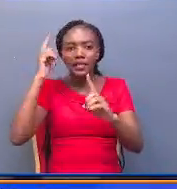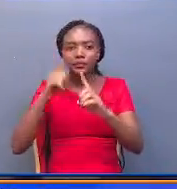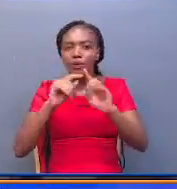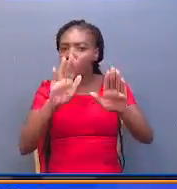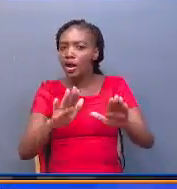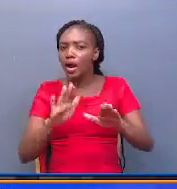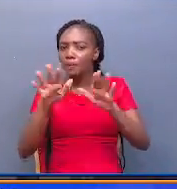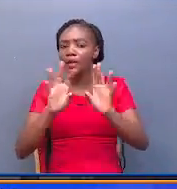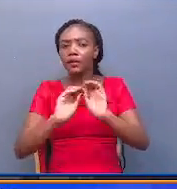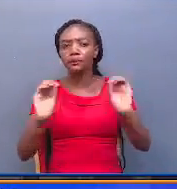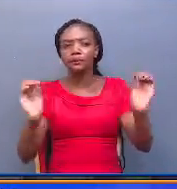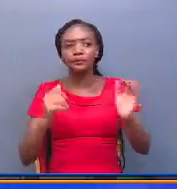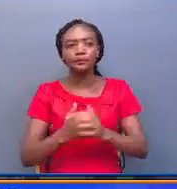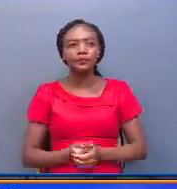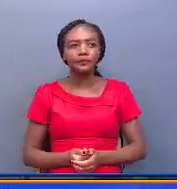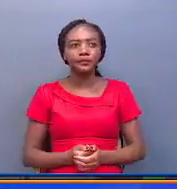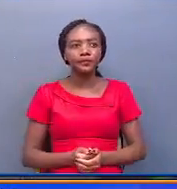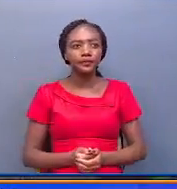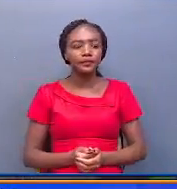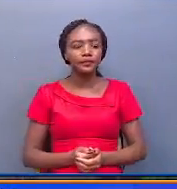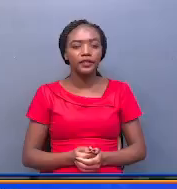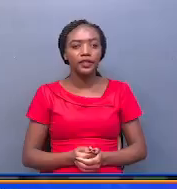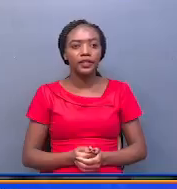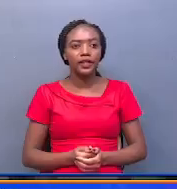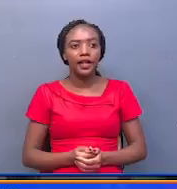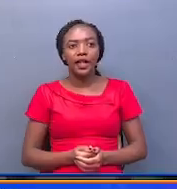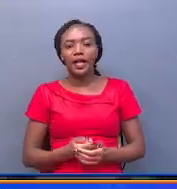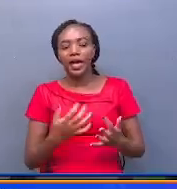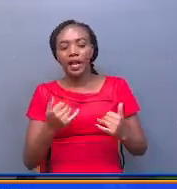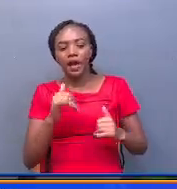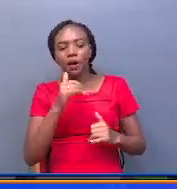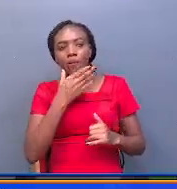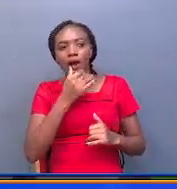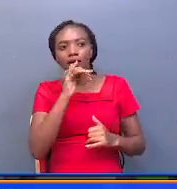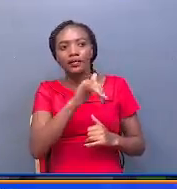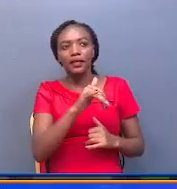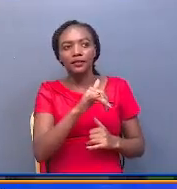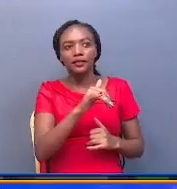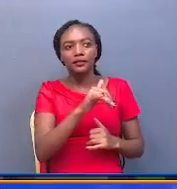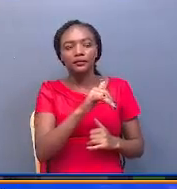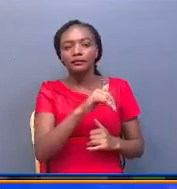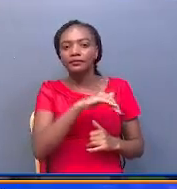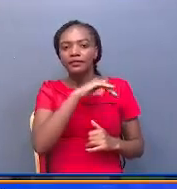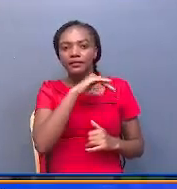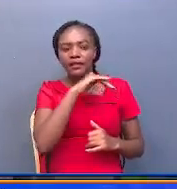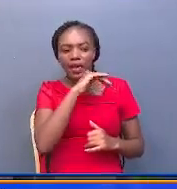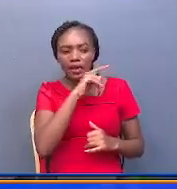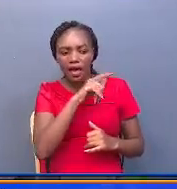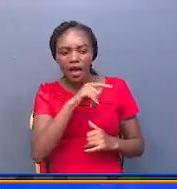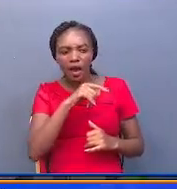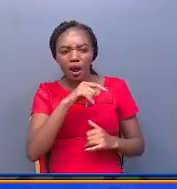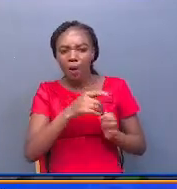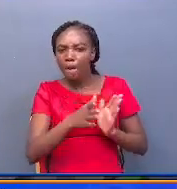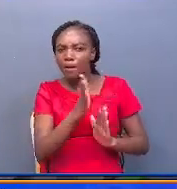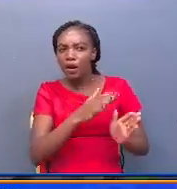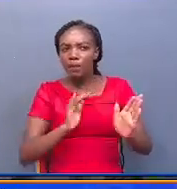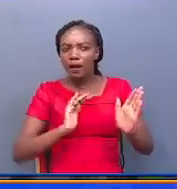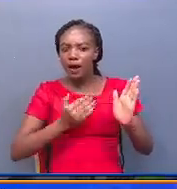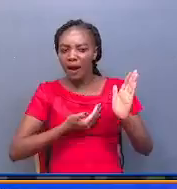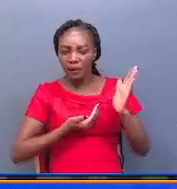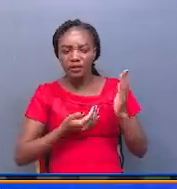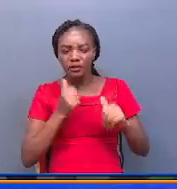kitandawili tulikuwa tumepangia yeye vibaya ya kunyorosha yeye. Lakini tulikuwa tukielekeza mishale yetu